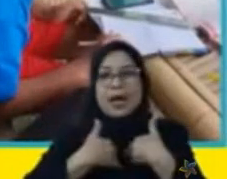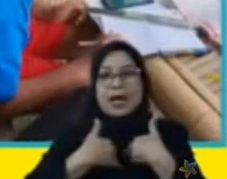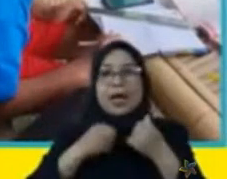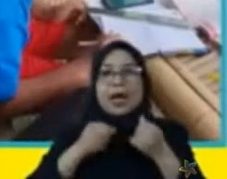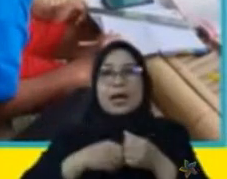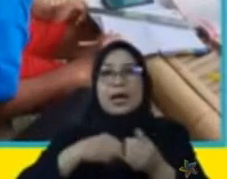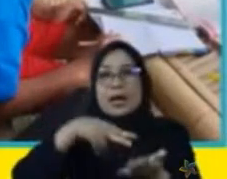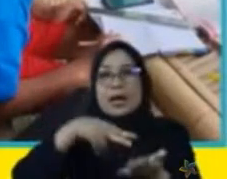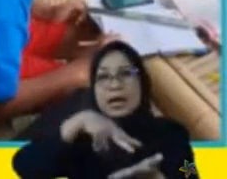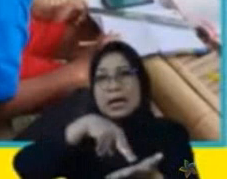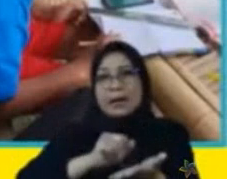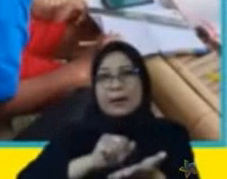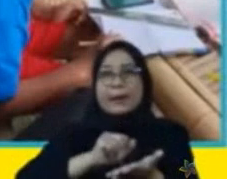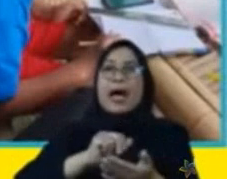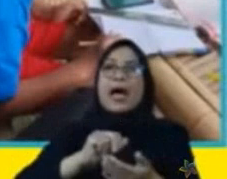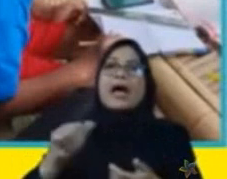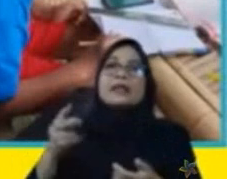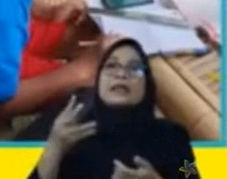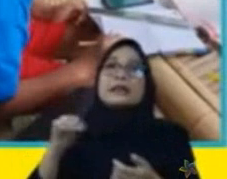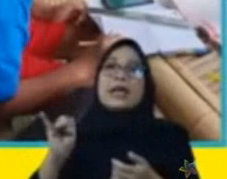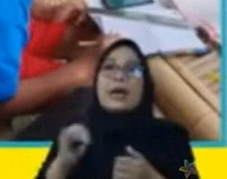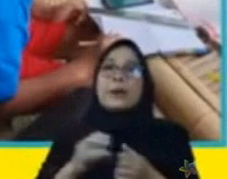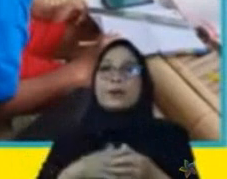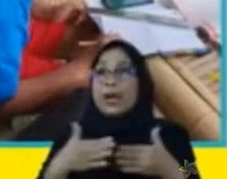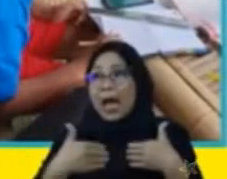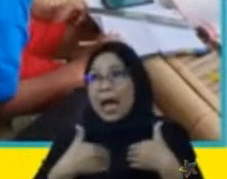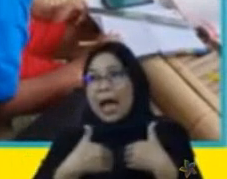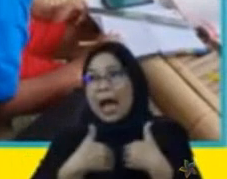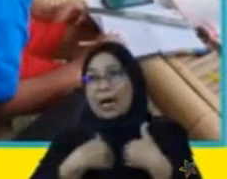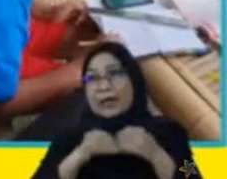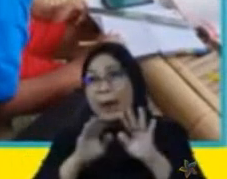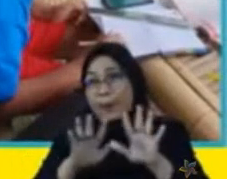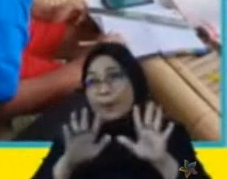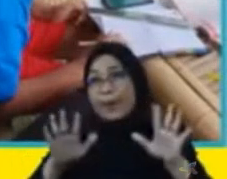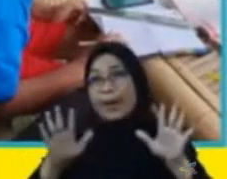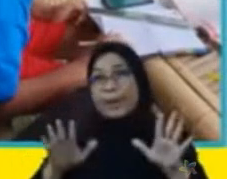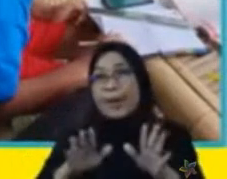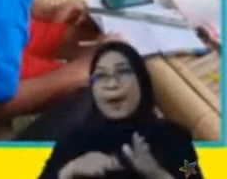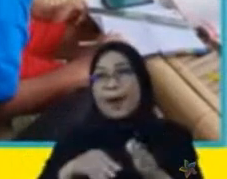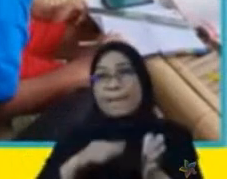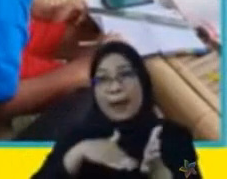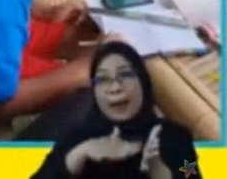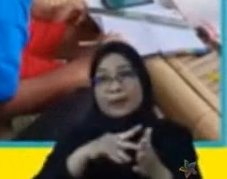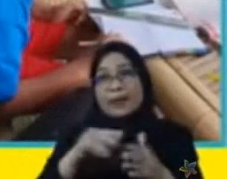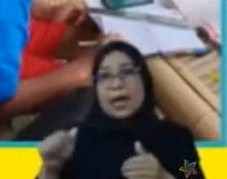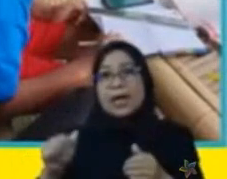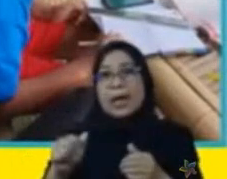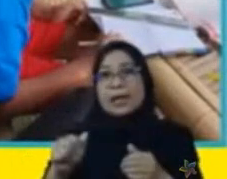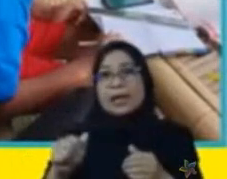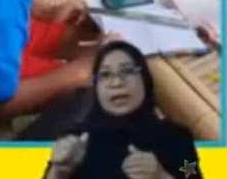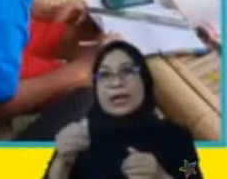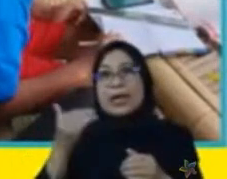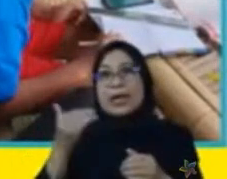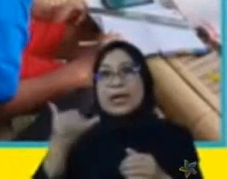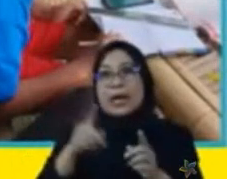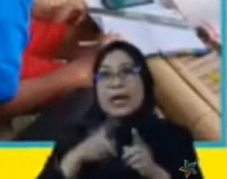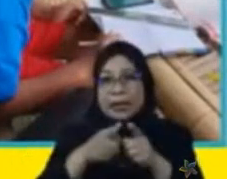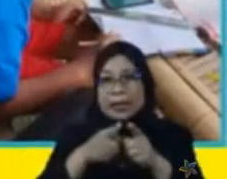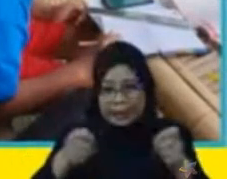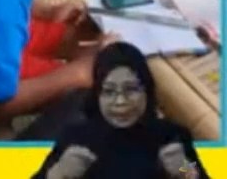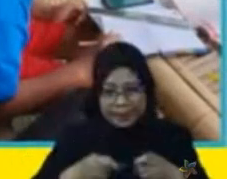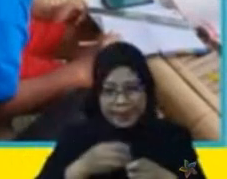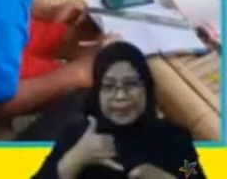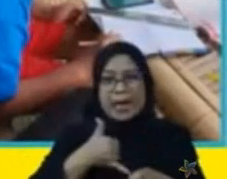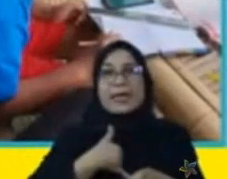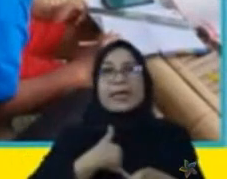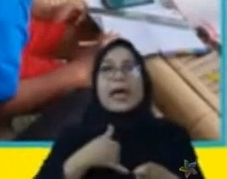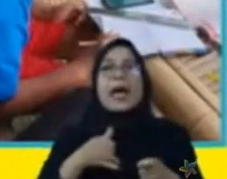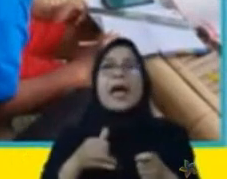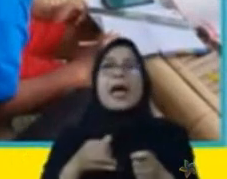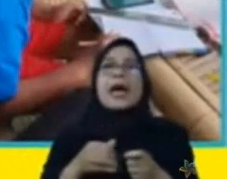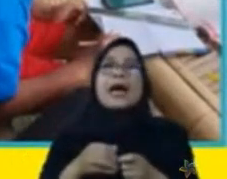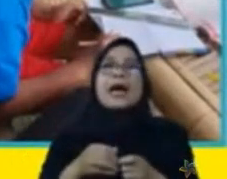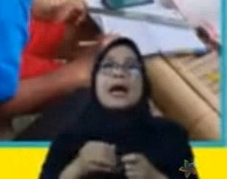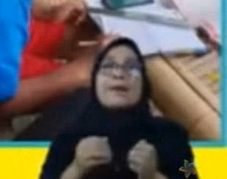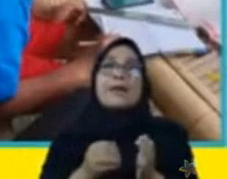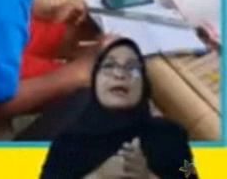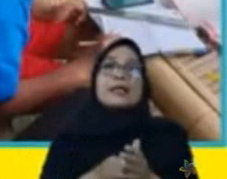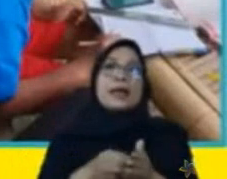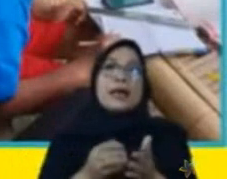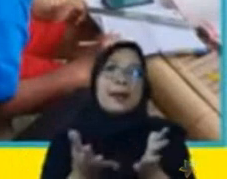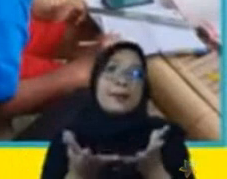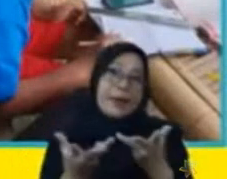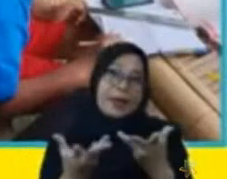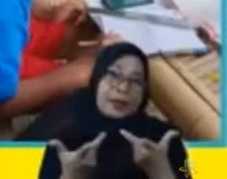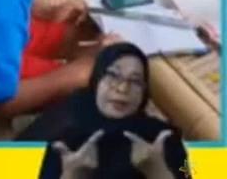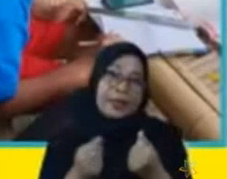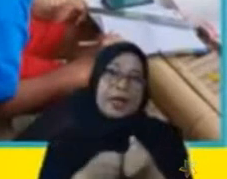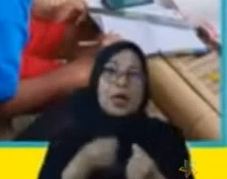kelemahannya. Jadi ada beberapa mata pelajaran, terutama kalau di tempat saya mengajar matematika dan wali